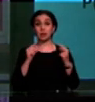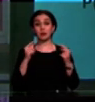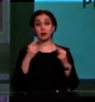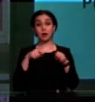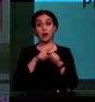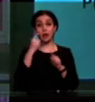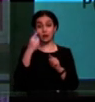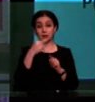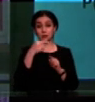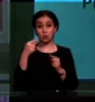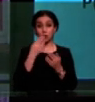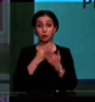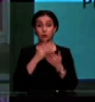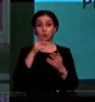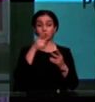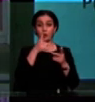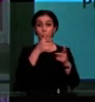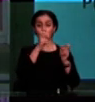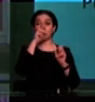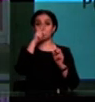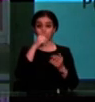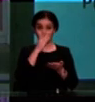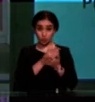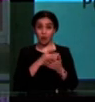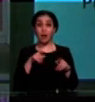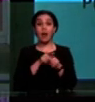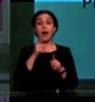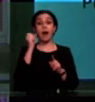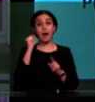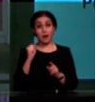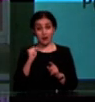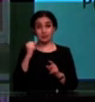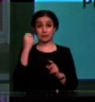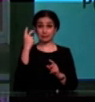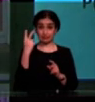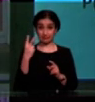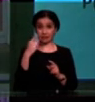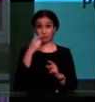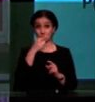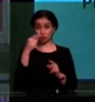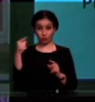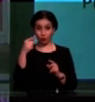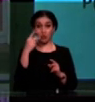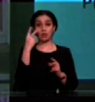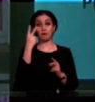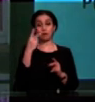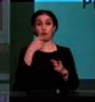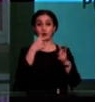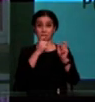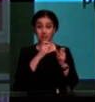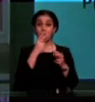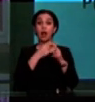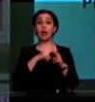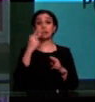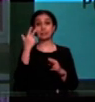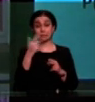с чертой – это промах при первом выстреле. Событие А2 с чертой – промах при втором выстреле.